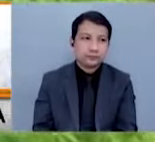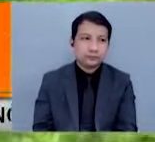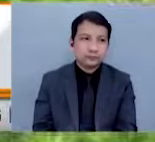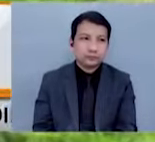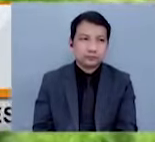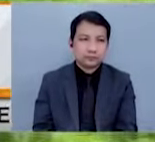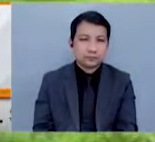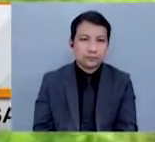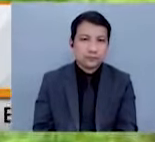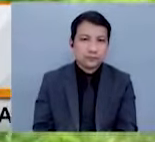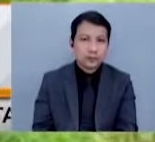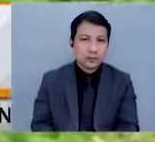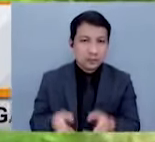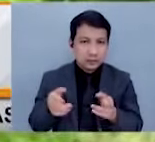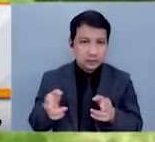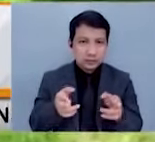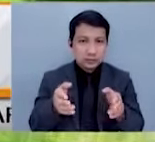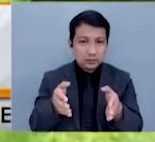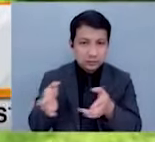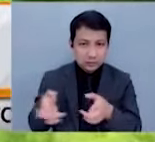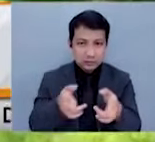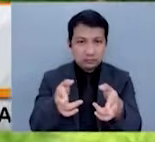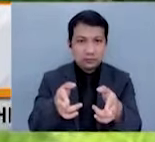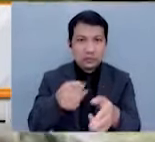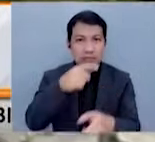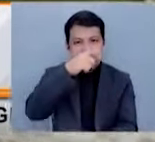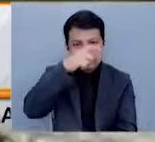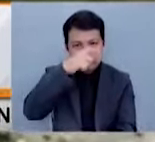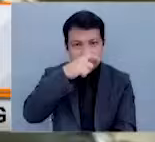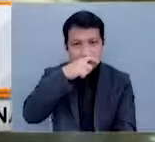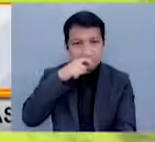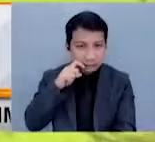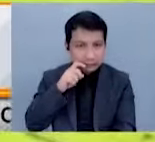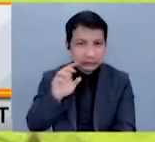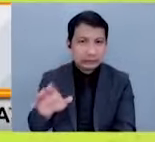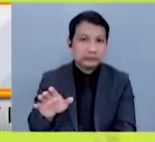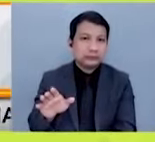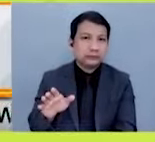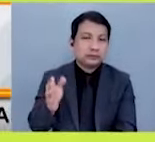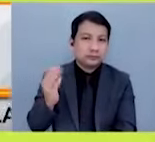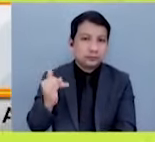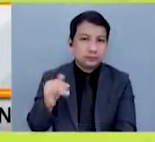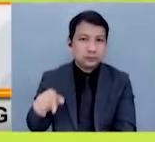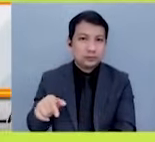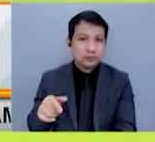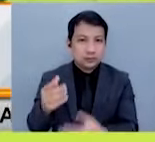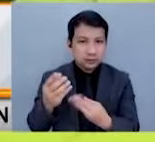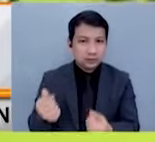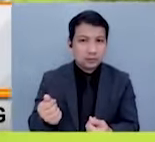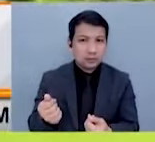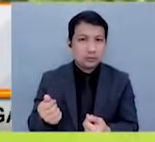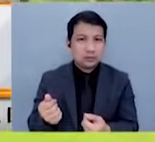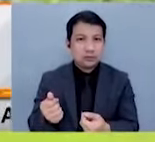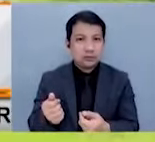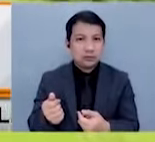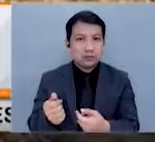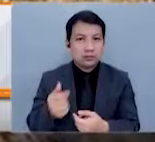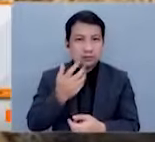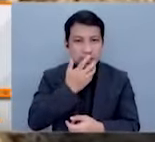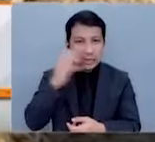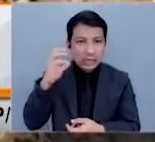Tuyong-tuyo na ang ilang ilog sa ilang barangay sa Cebu City. Ang ilan nga nilumot na dahil sa matinding tagtuyot sa